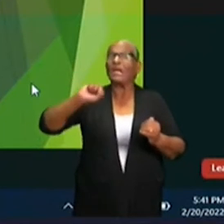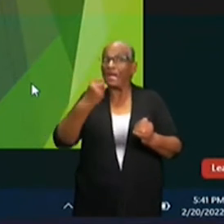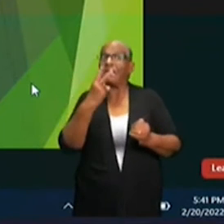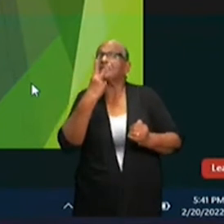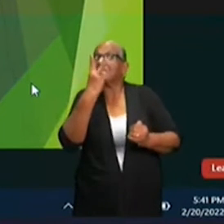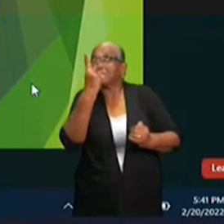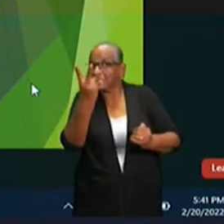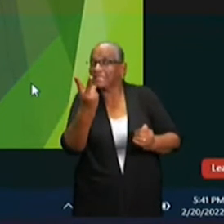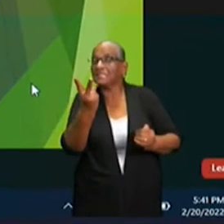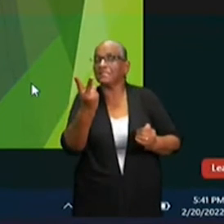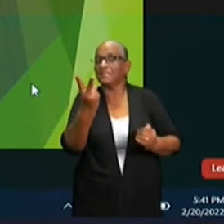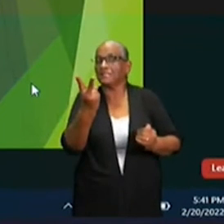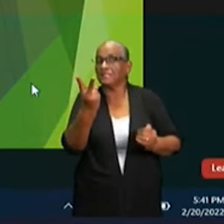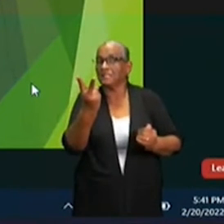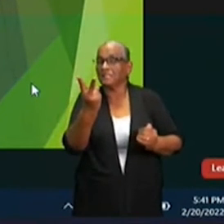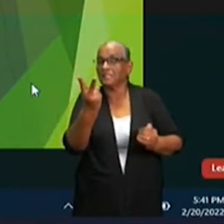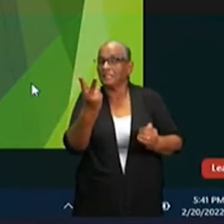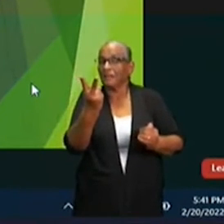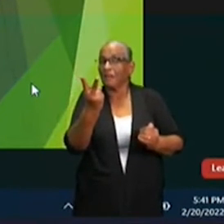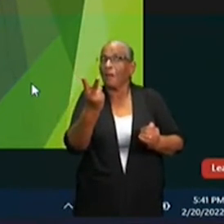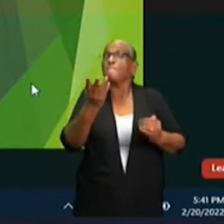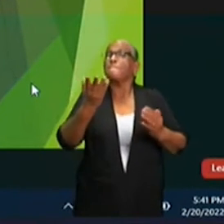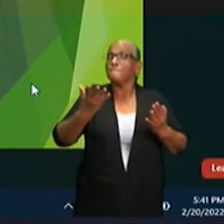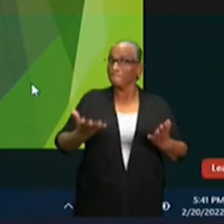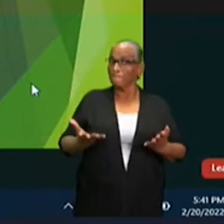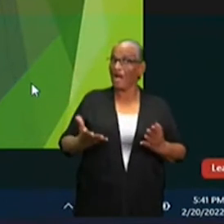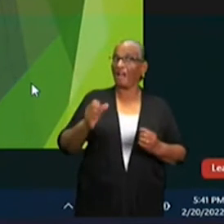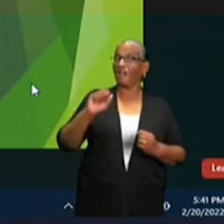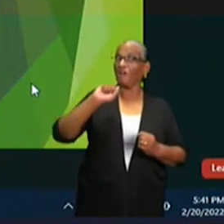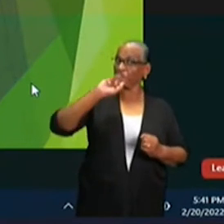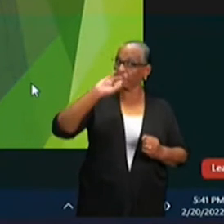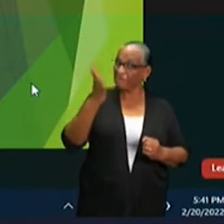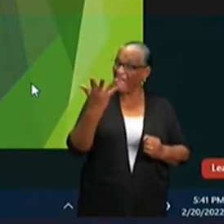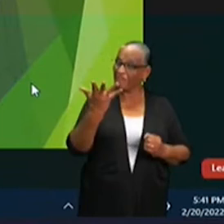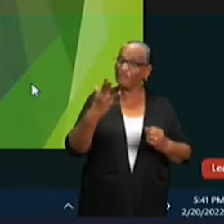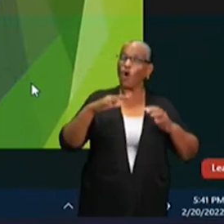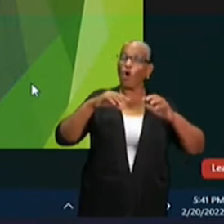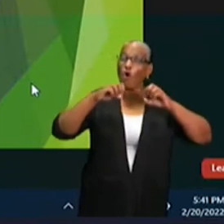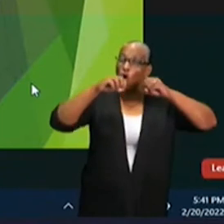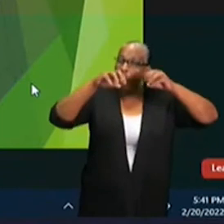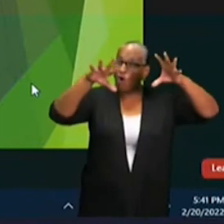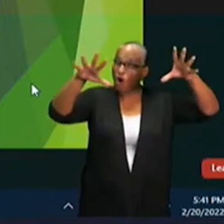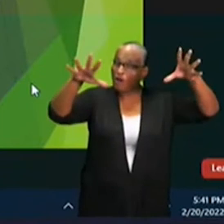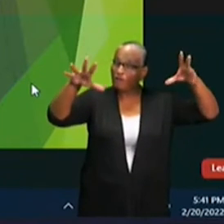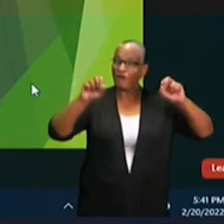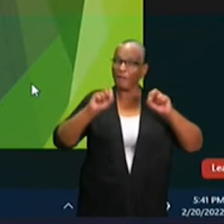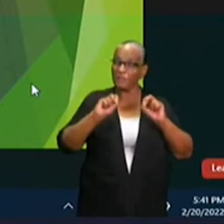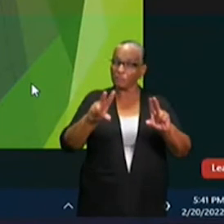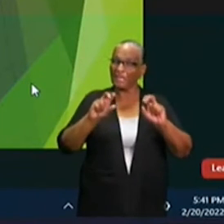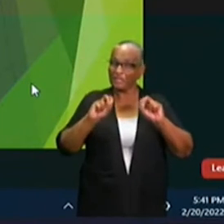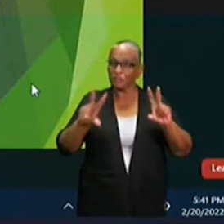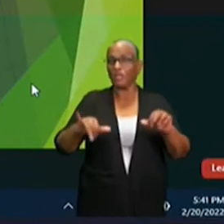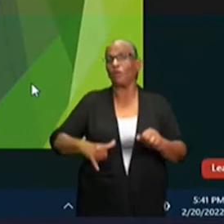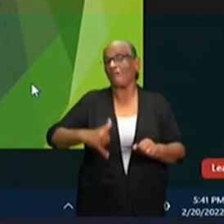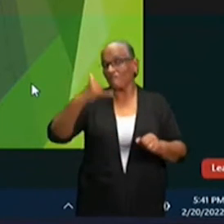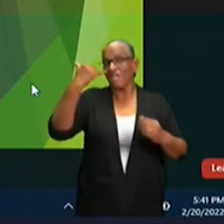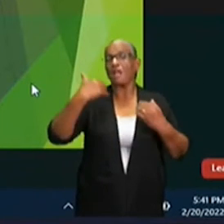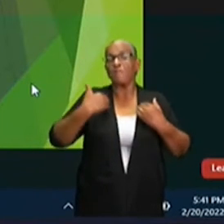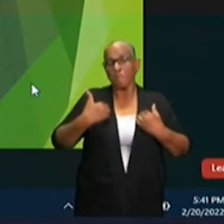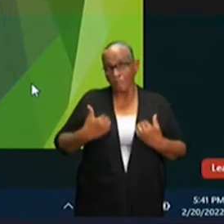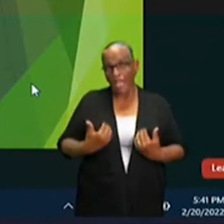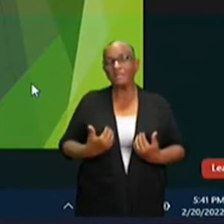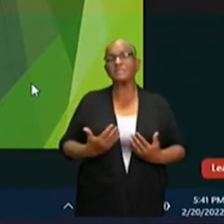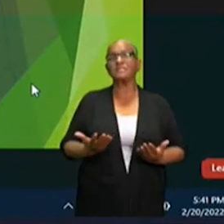het aantal welke in de vijfde golf van besmettingen vele malen hoger was dan de derde en de vierde golf, denk